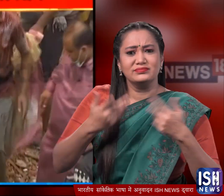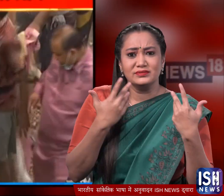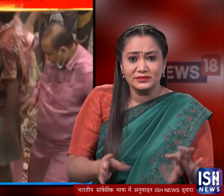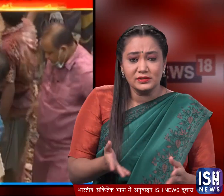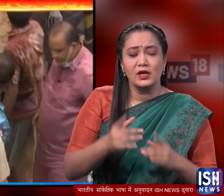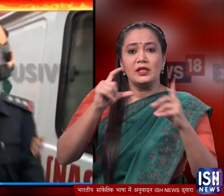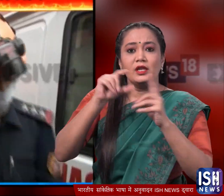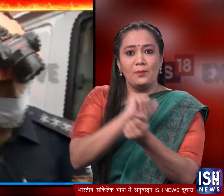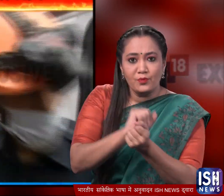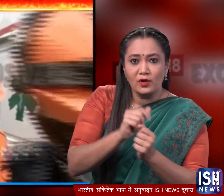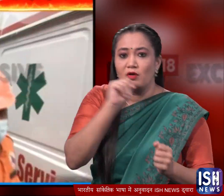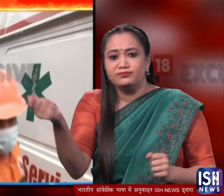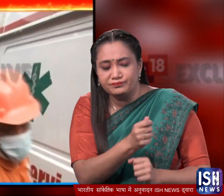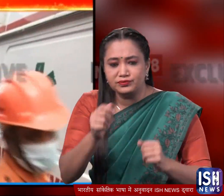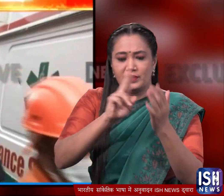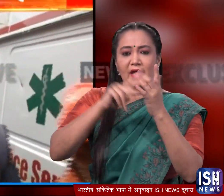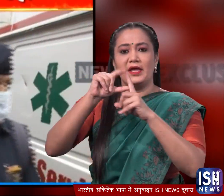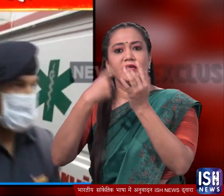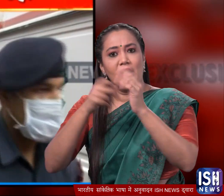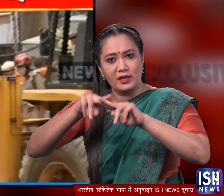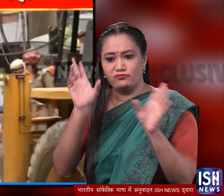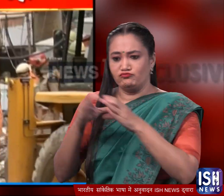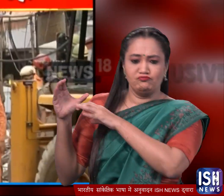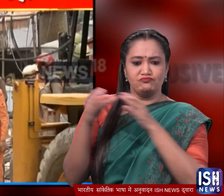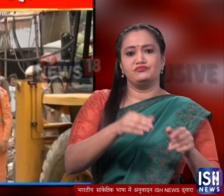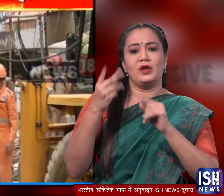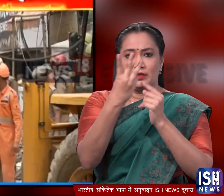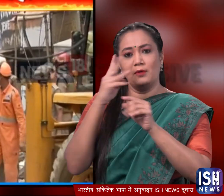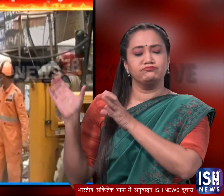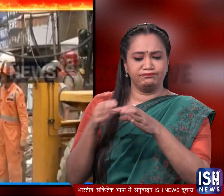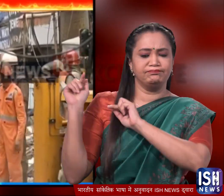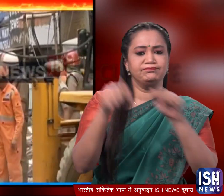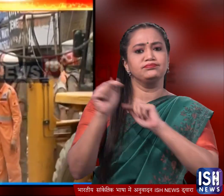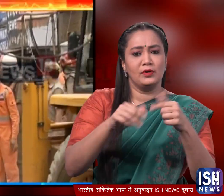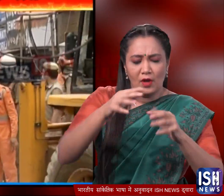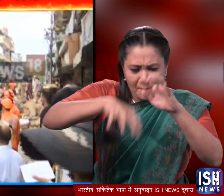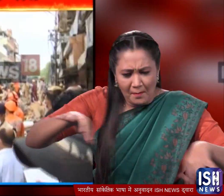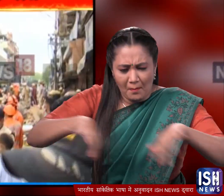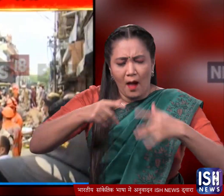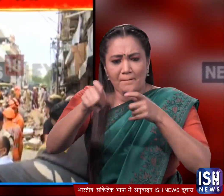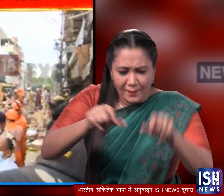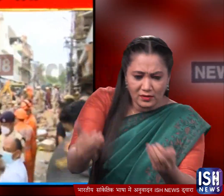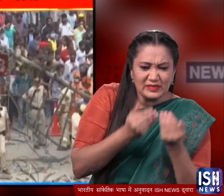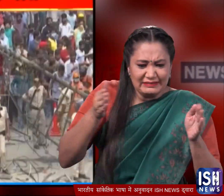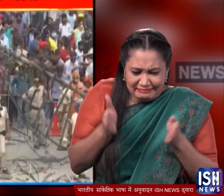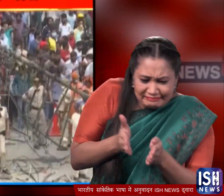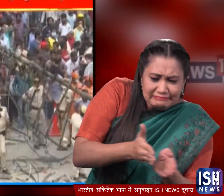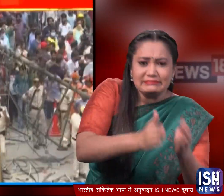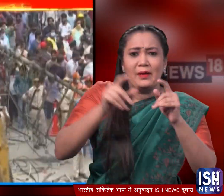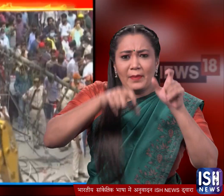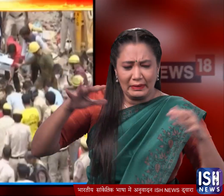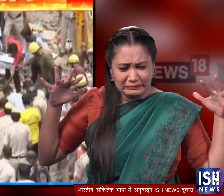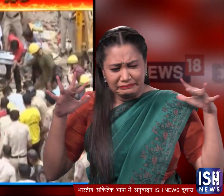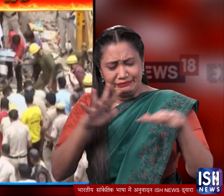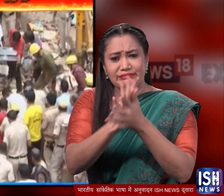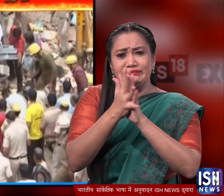मिलते ही दिल्ली पुलिस, फायर ब्रिगेड और एनडीआरएफ की टीम वहां पर पहुंची और मलबे में दबे लोगों को निकालने का काम शुरू किया। मगर संकरी गली और लोगों की भीड़